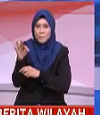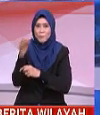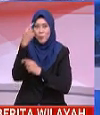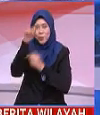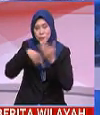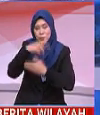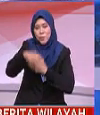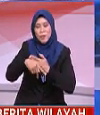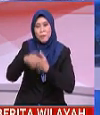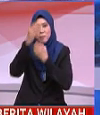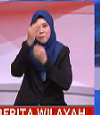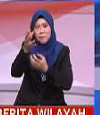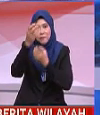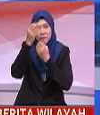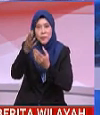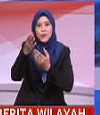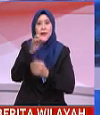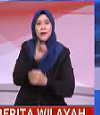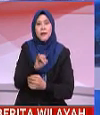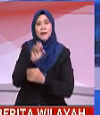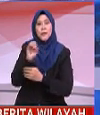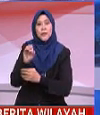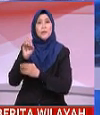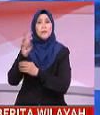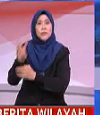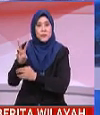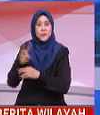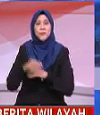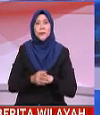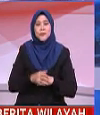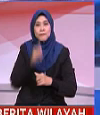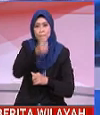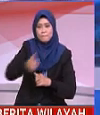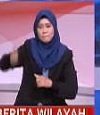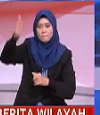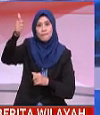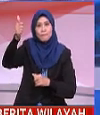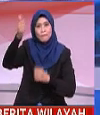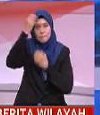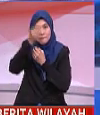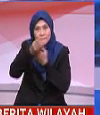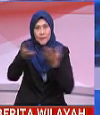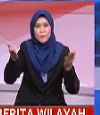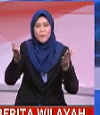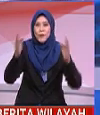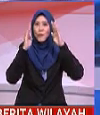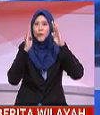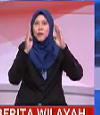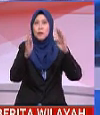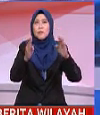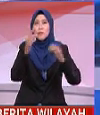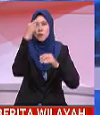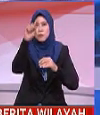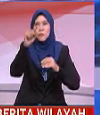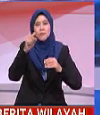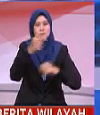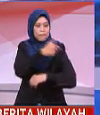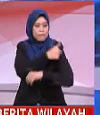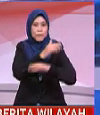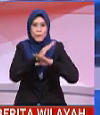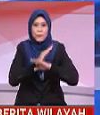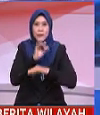menerusi program Info on Wheels IOW. Pengarahnya Muhammad Taib Ubah memberitahu fokus khusus gerakan